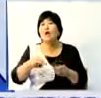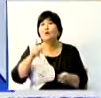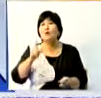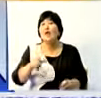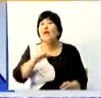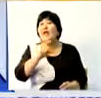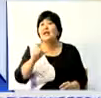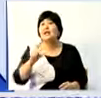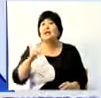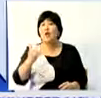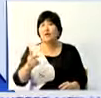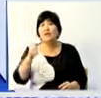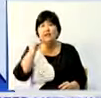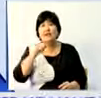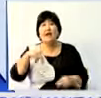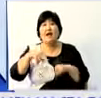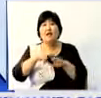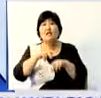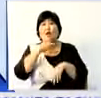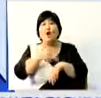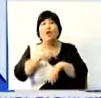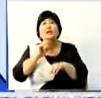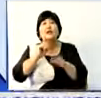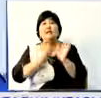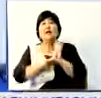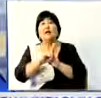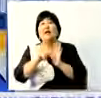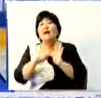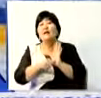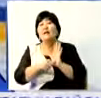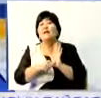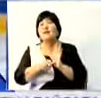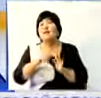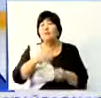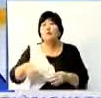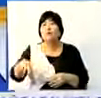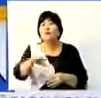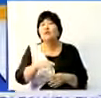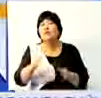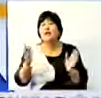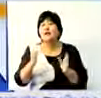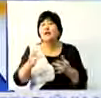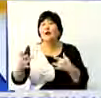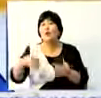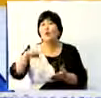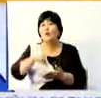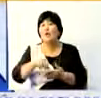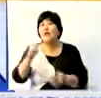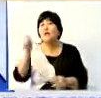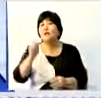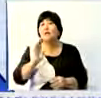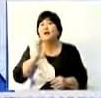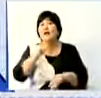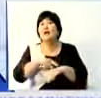Ал Елизавет сенбі күні, яғни ертең, Астана уақытымен таңғы сағат 6:45-те мұз айдынына шығып, қысқа бағдарлама бойынша өнер көрсетеді және жексенбі күні